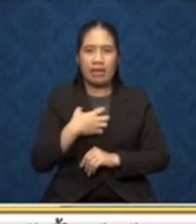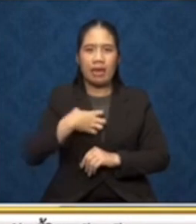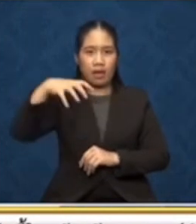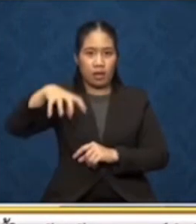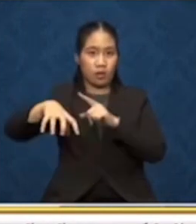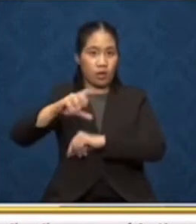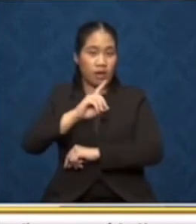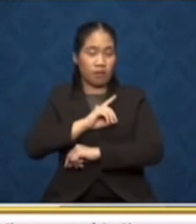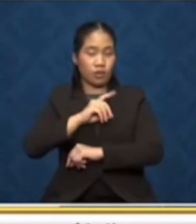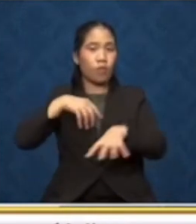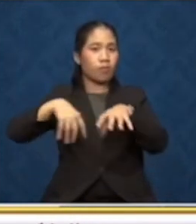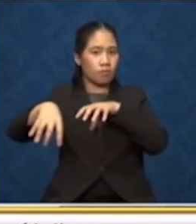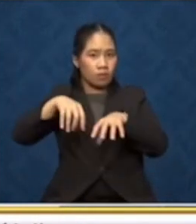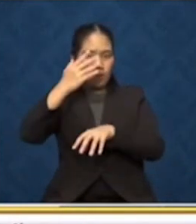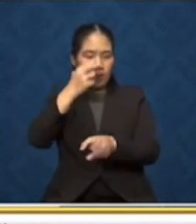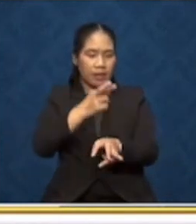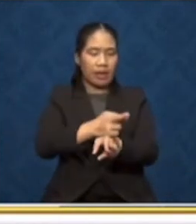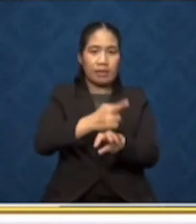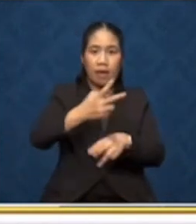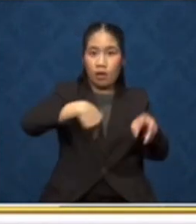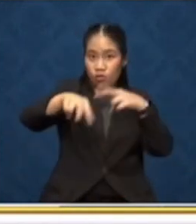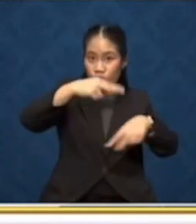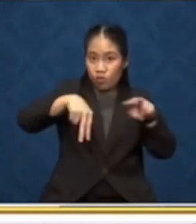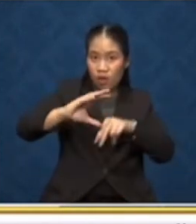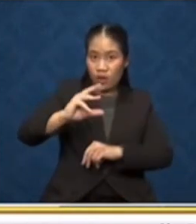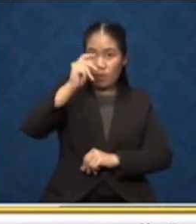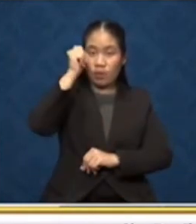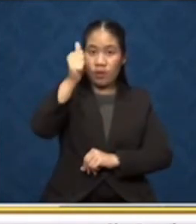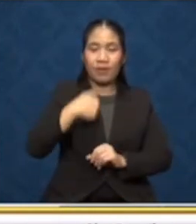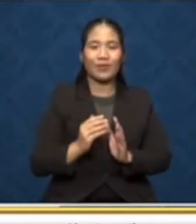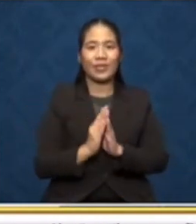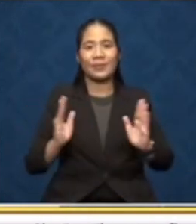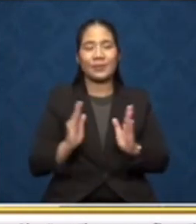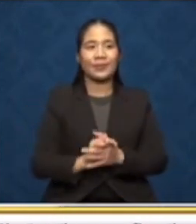ฒนาอนุรักษ์เพื่อการท่องเที่ยวสู่รุ่นลูกหลานต่อไปขอขอบคุณท่านประธานครับ